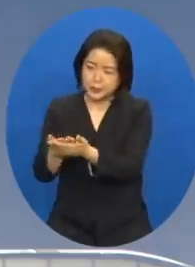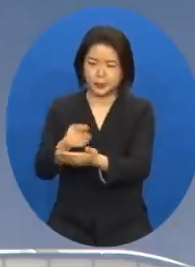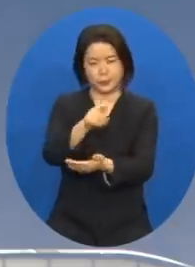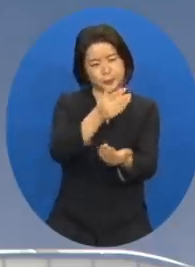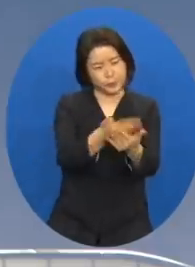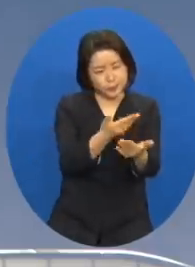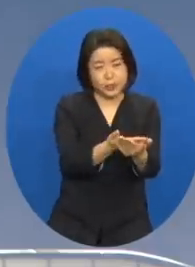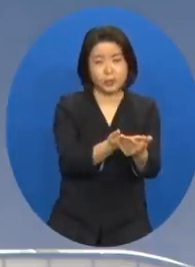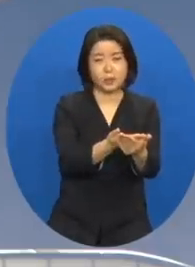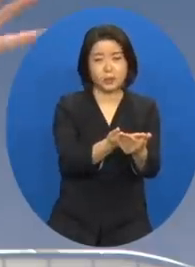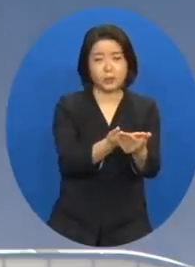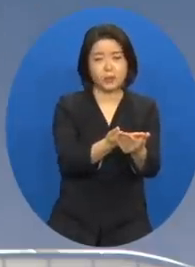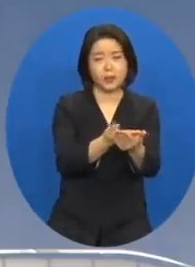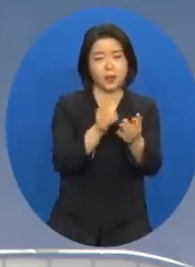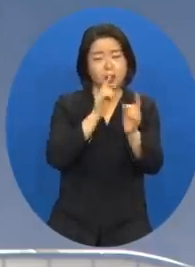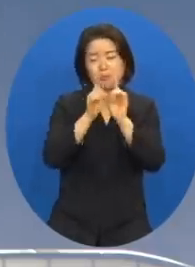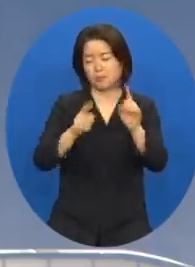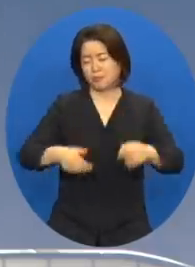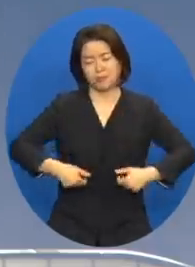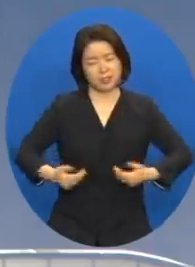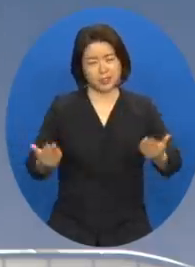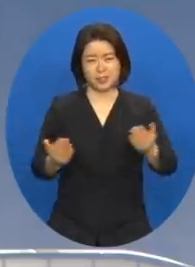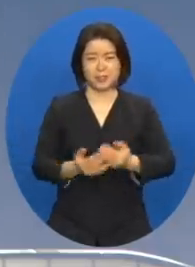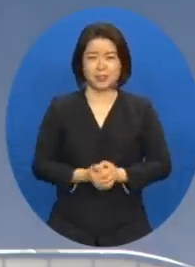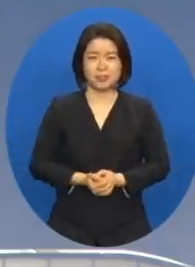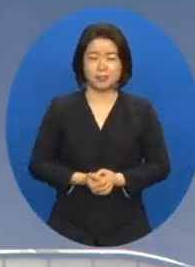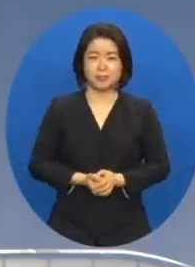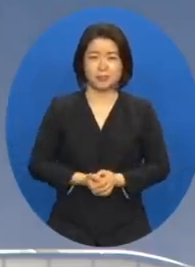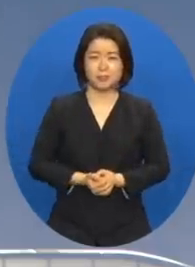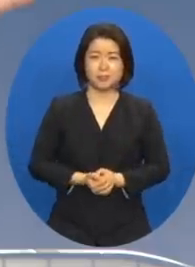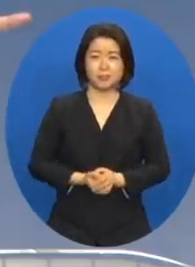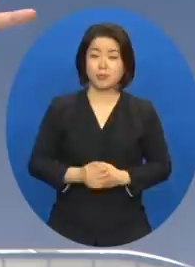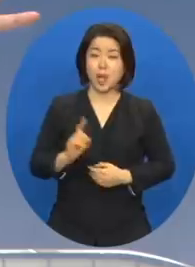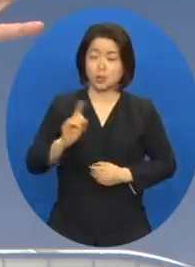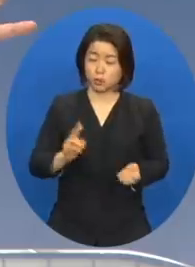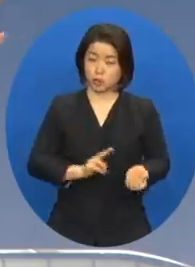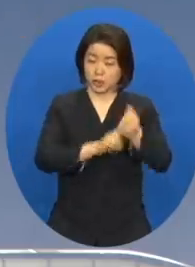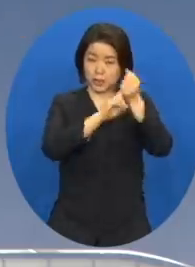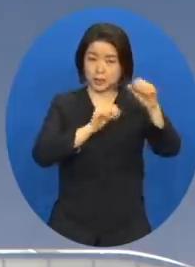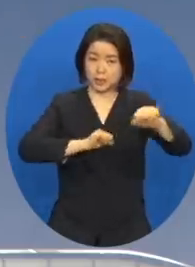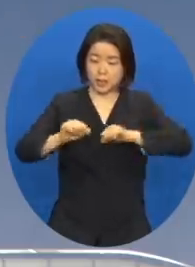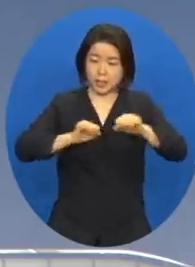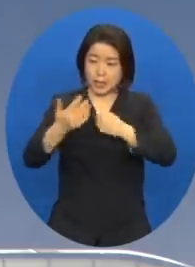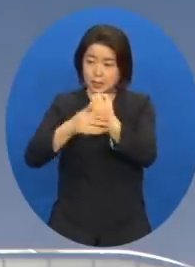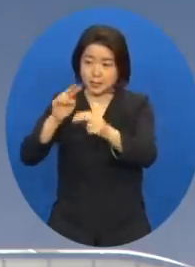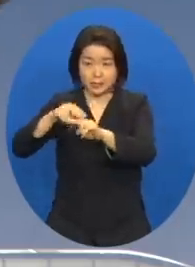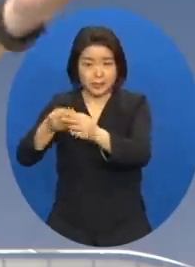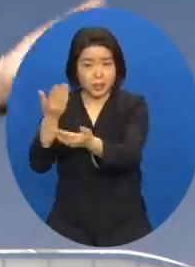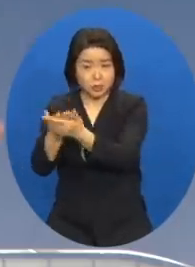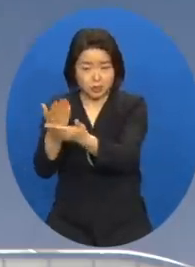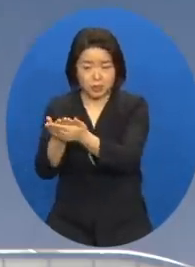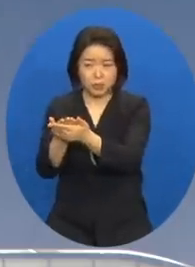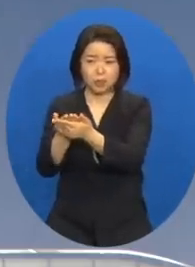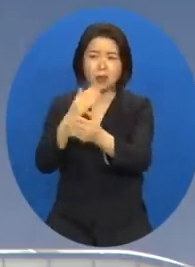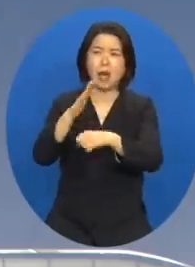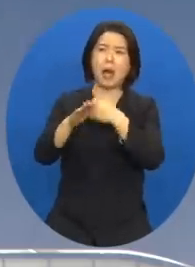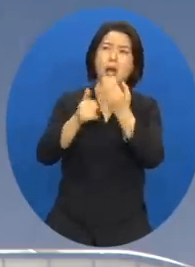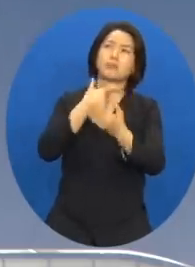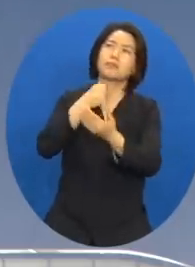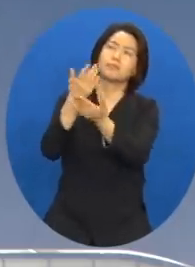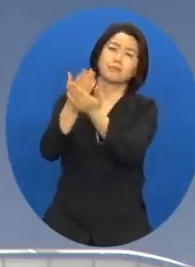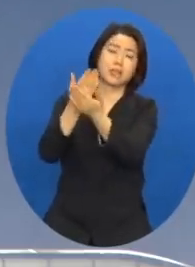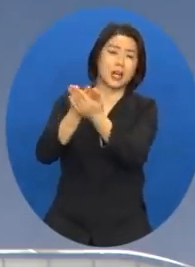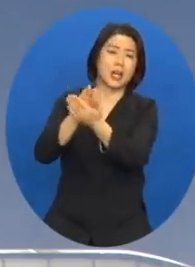주세요 말할 필요가 없어요. 무슨 기적을 행하는 은사를 주세요, 하나님께 구할 필요도 없어요.